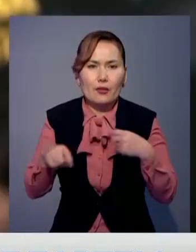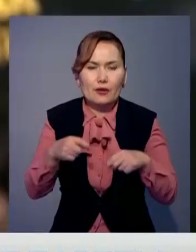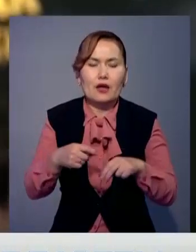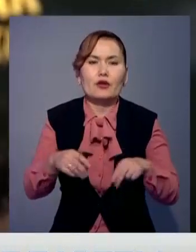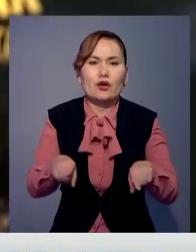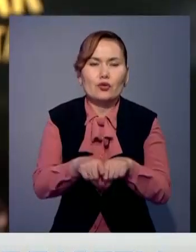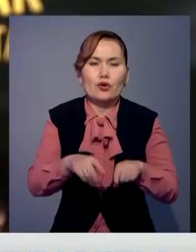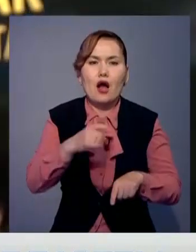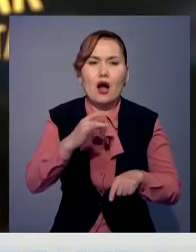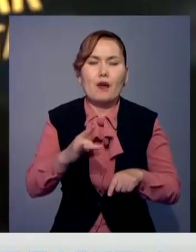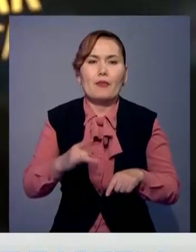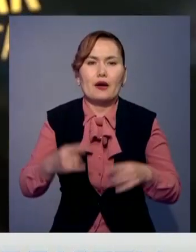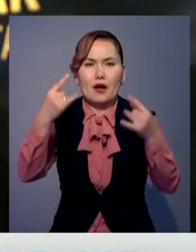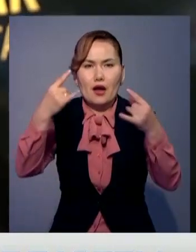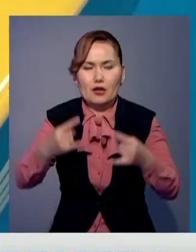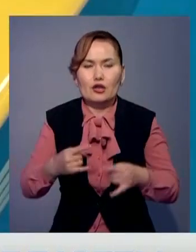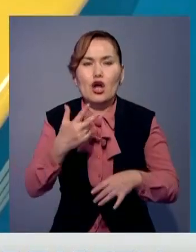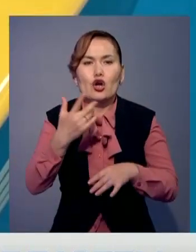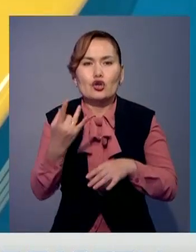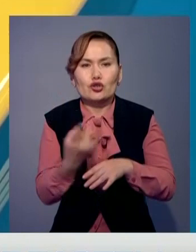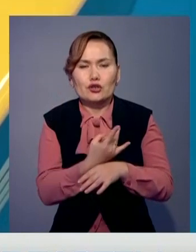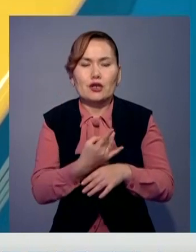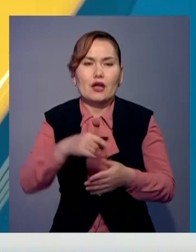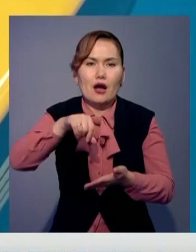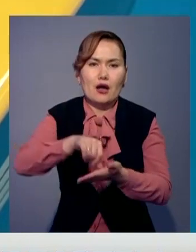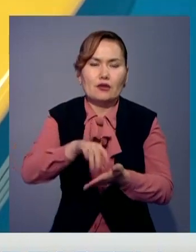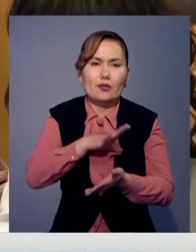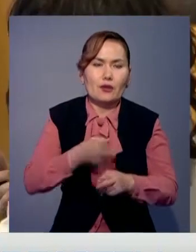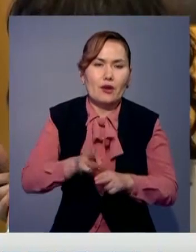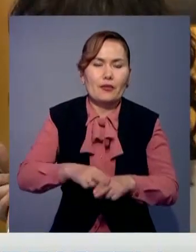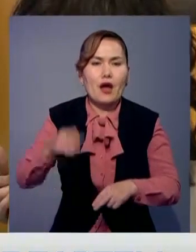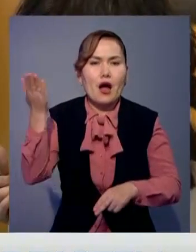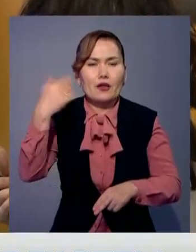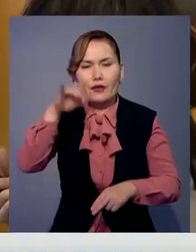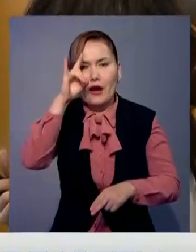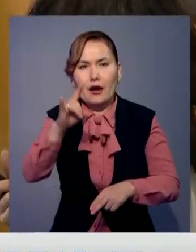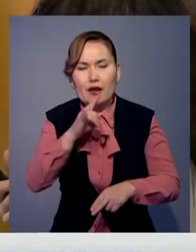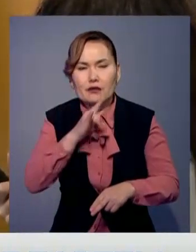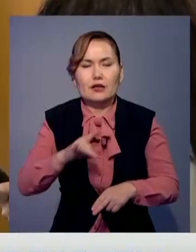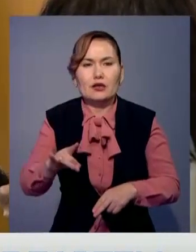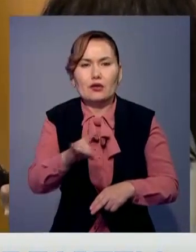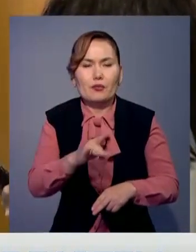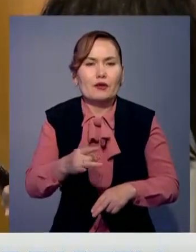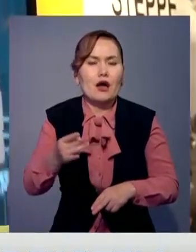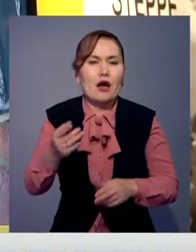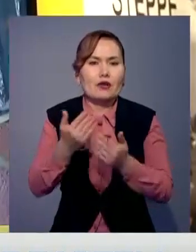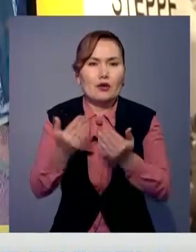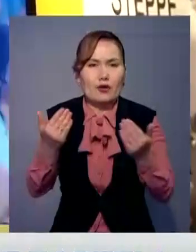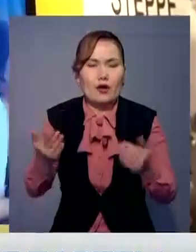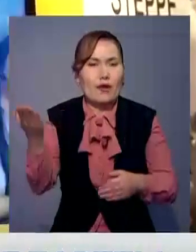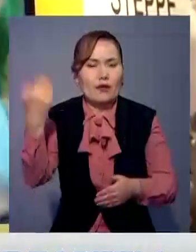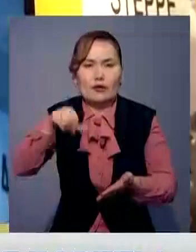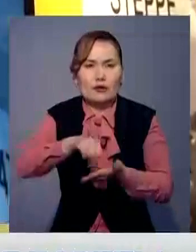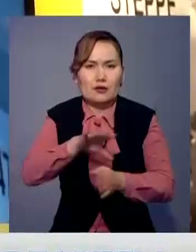агенттігі толыққанды ойыншы ретінде осымен 3-ші мәрте қатысып отыр. Оған дейін қазақстандық телеарналар көрмеге тек сатып алушы ретінде